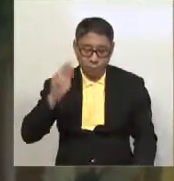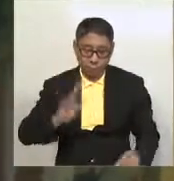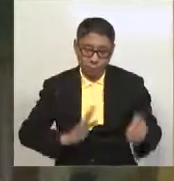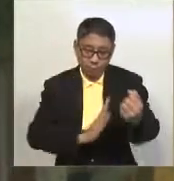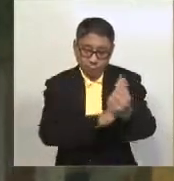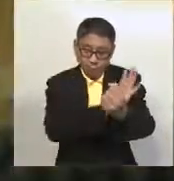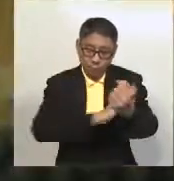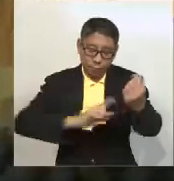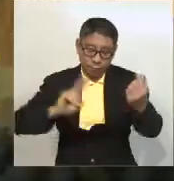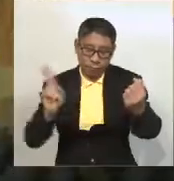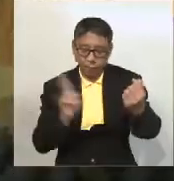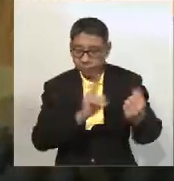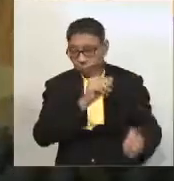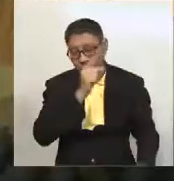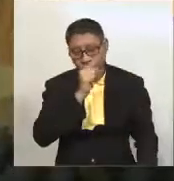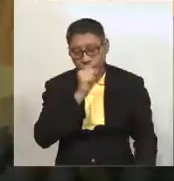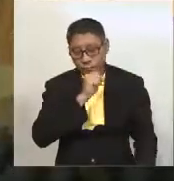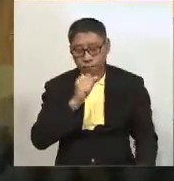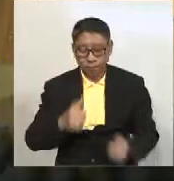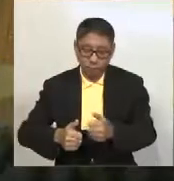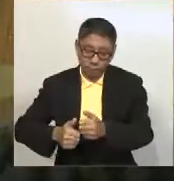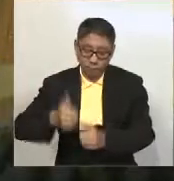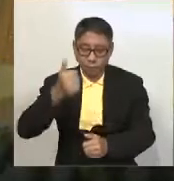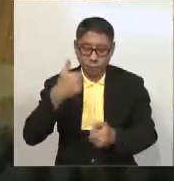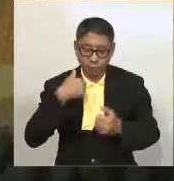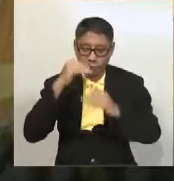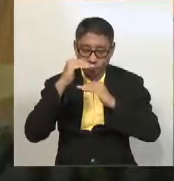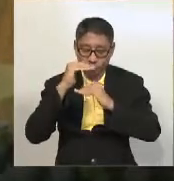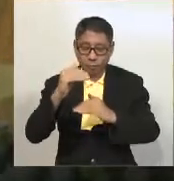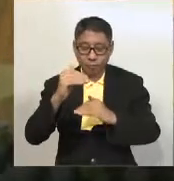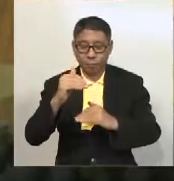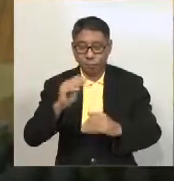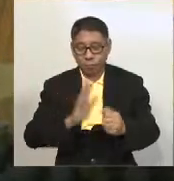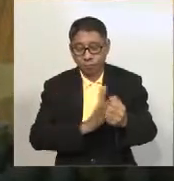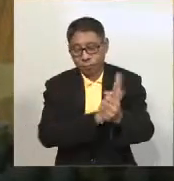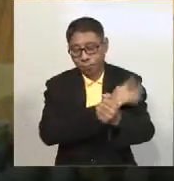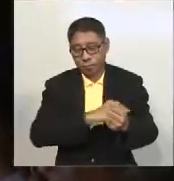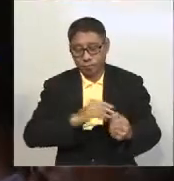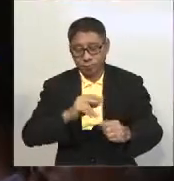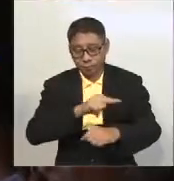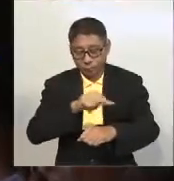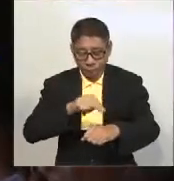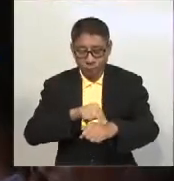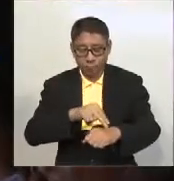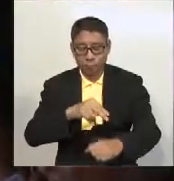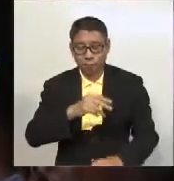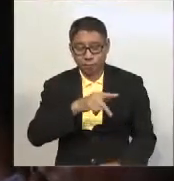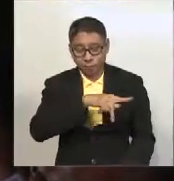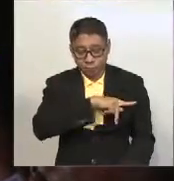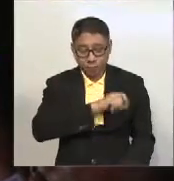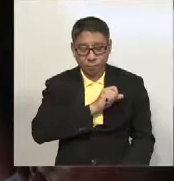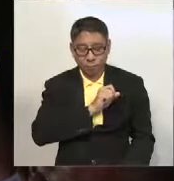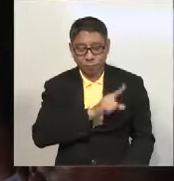งที่น้องออฟใช้ขับร้องในรอบชิงชนะเลิศกำหนดให้ขับร้องเพลงที่เกี่ยวกับชาติศาสนาพระมหาก